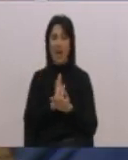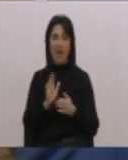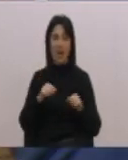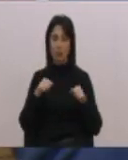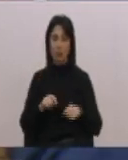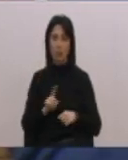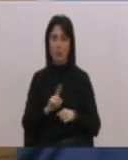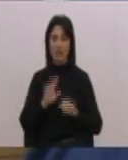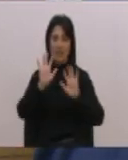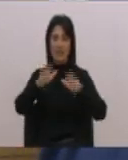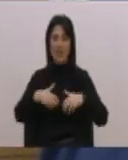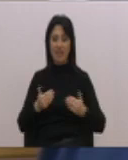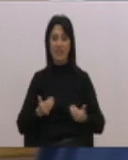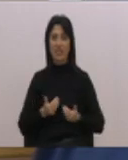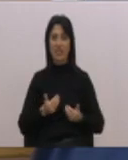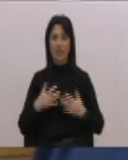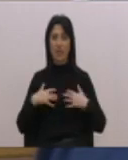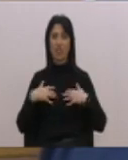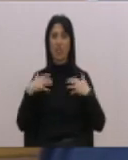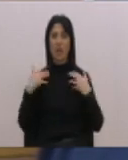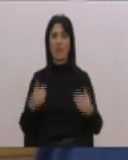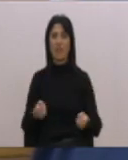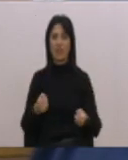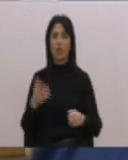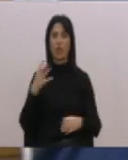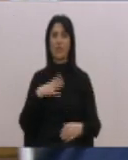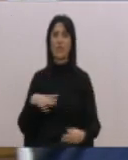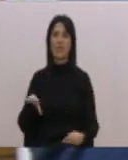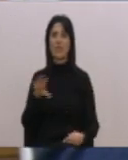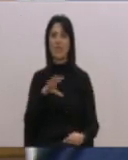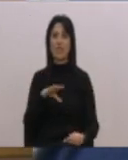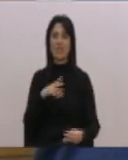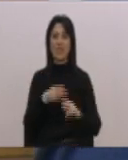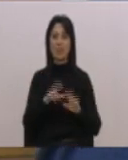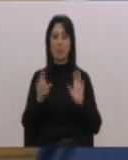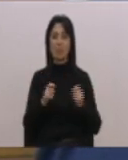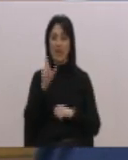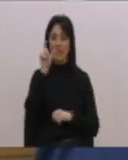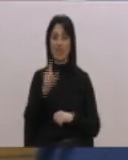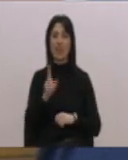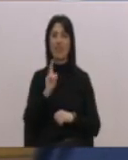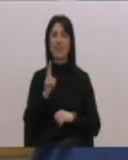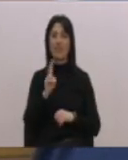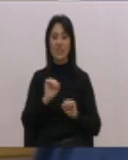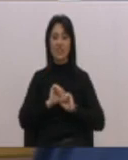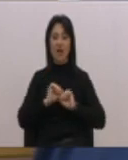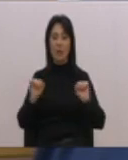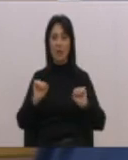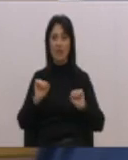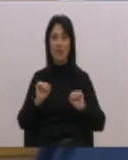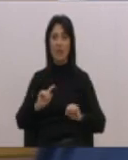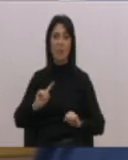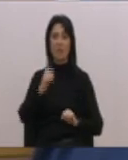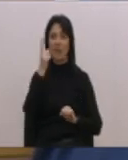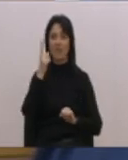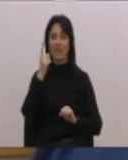უფლება წაართვათ სიცოცხლე და ჯანმრთელობა საქართველოს იმ პრეზიდენტს, რომელმაც გაბედა და